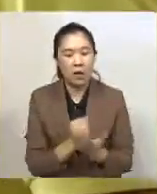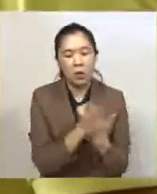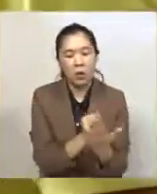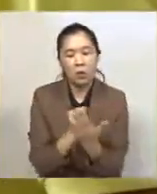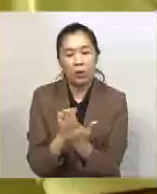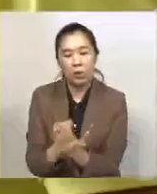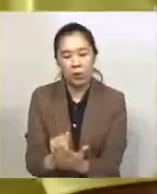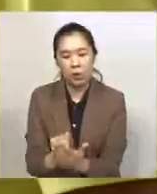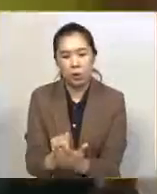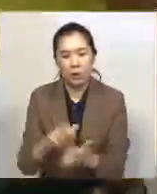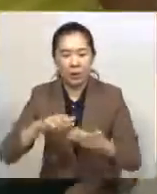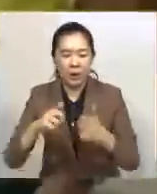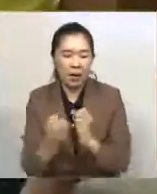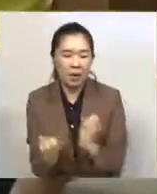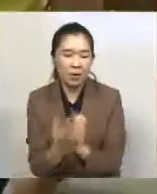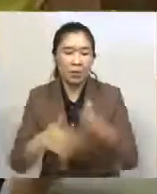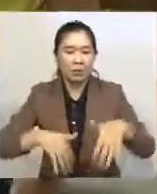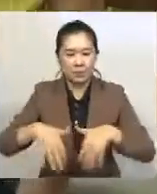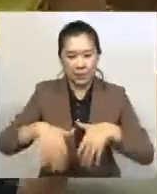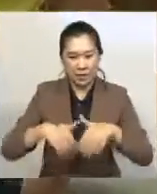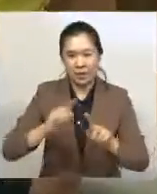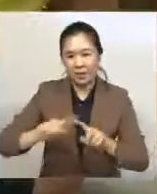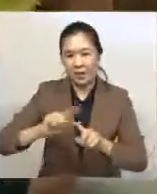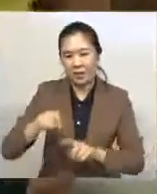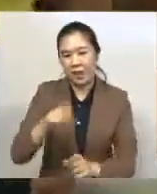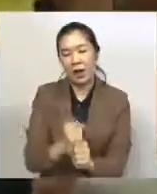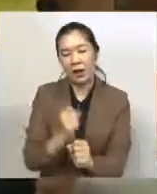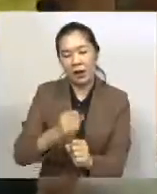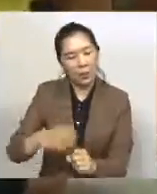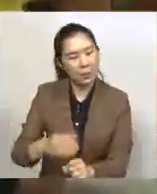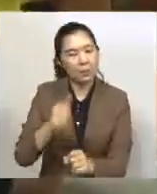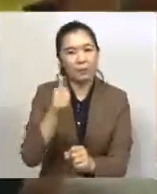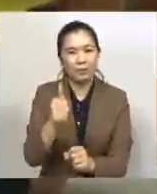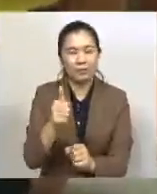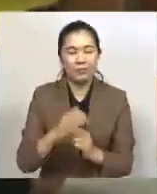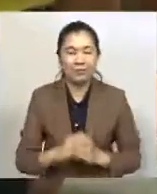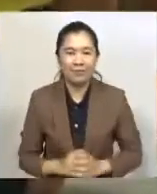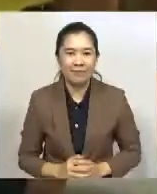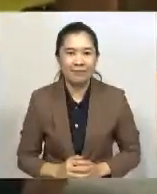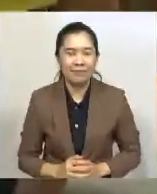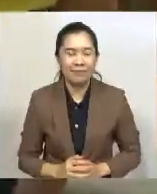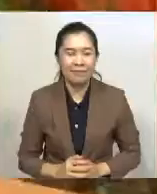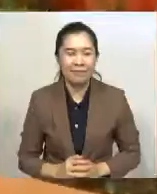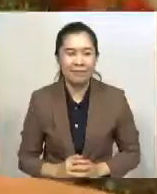ลือและบรรเทาความเดือดร้อนให้กับประชาชนประสบความสำเร็จอย่างเป็นรูปธรรม